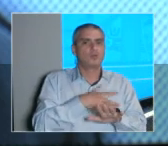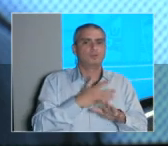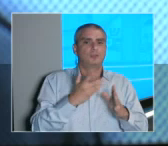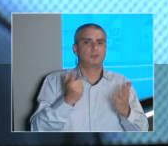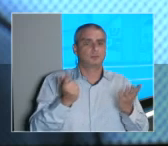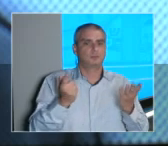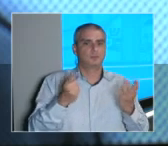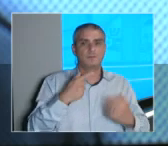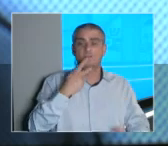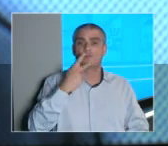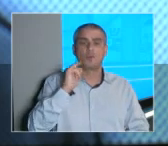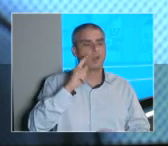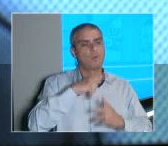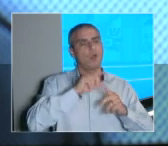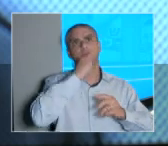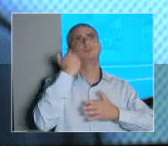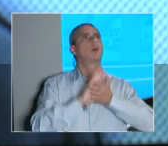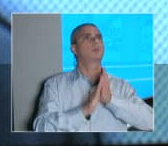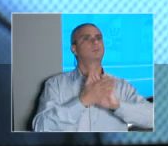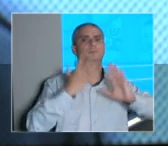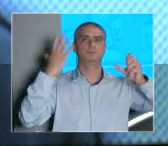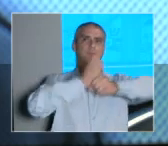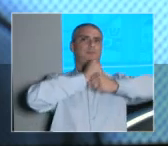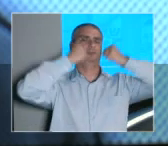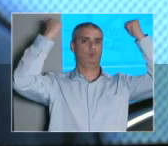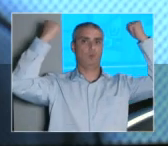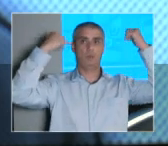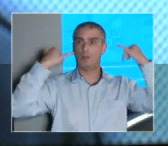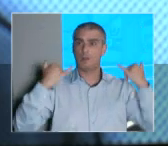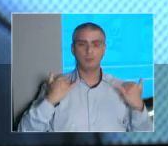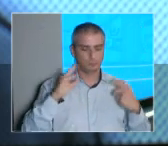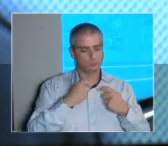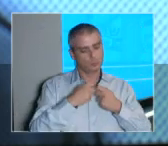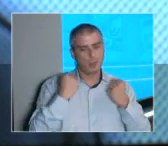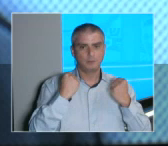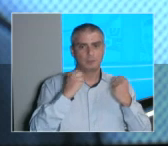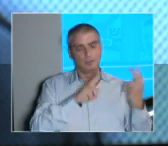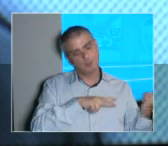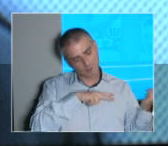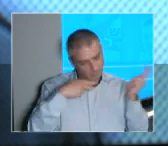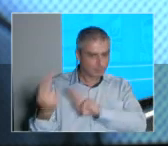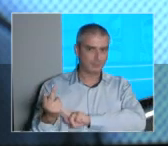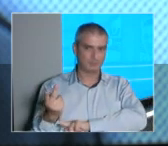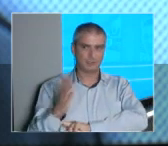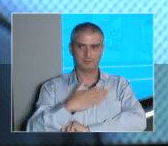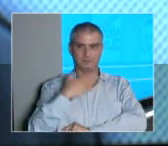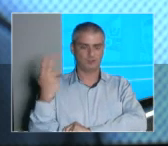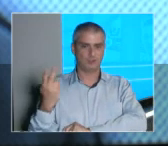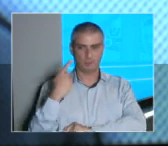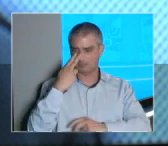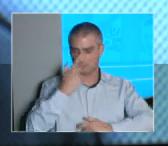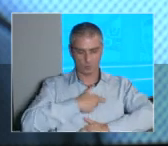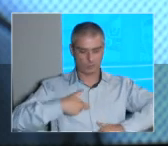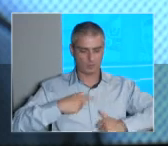שאדון פוקויאמה חשב שהגיע קץ ההיסטוריה. ניצחו. היום יש תנועה חזקה מאוד בכיוון ההפוך. תראה את